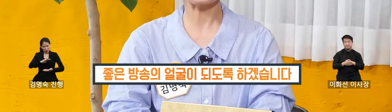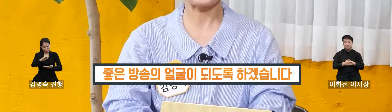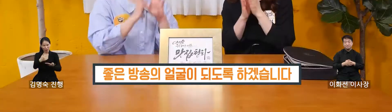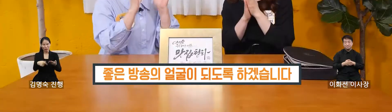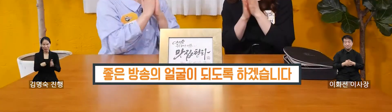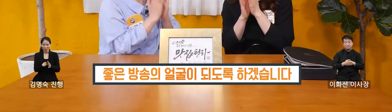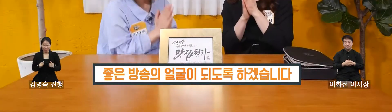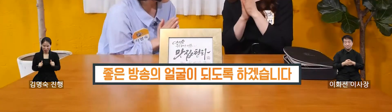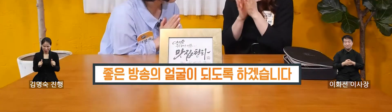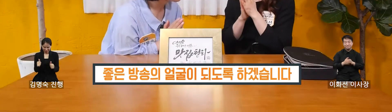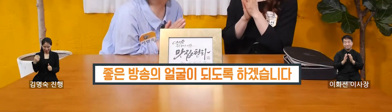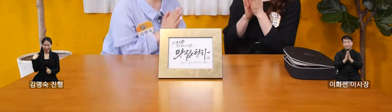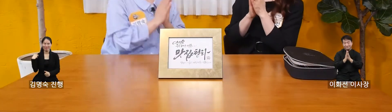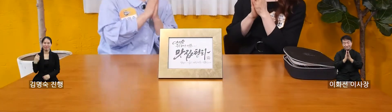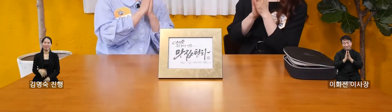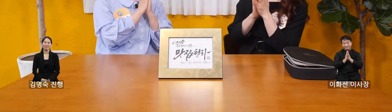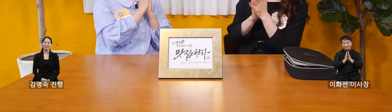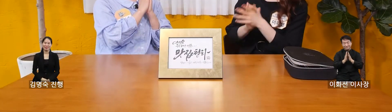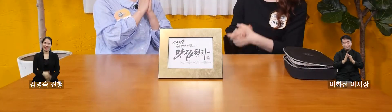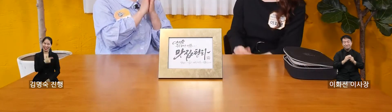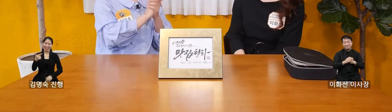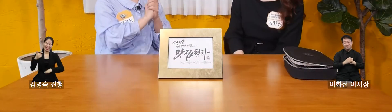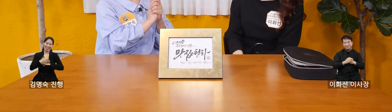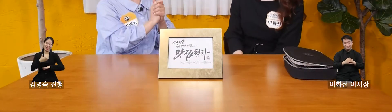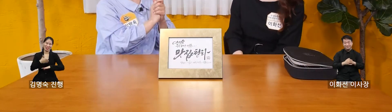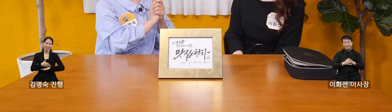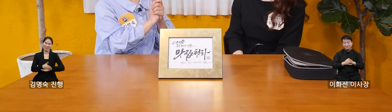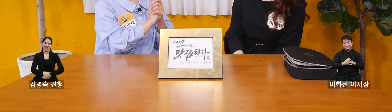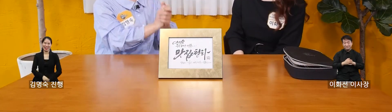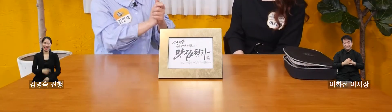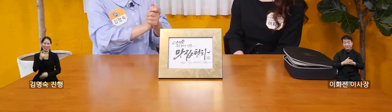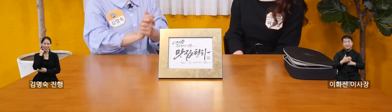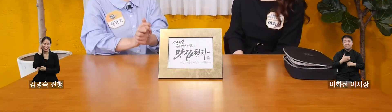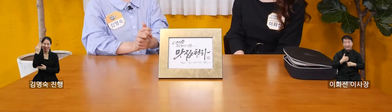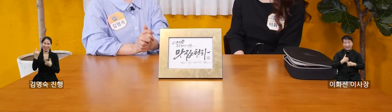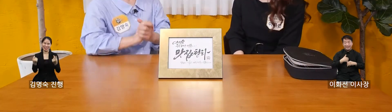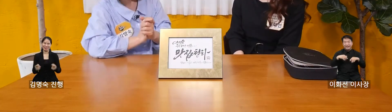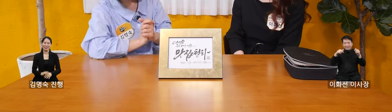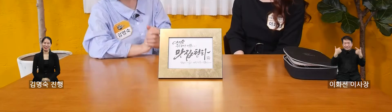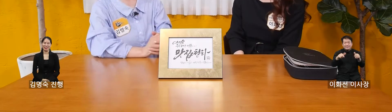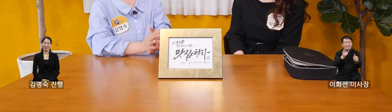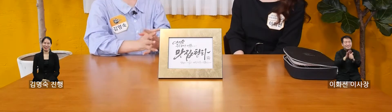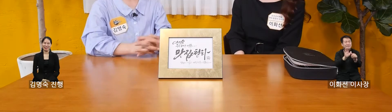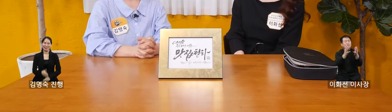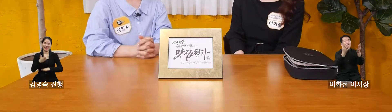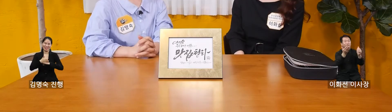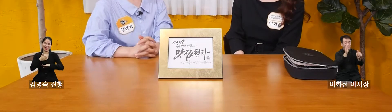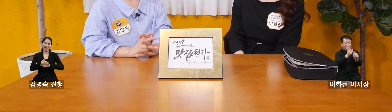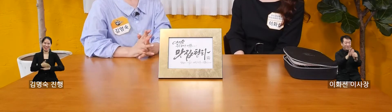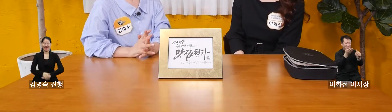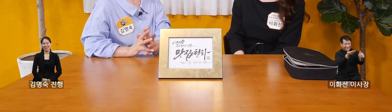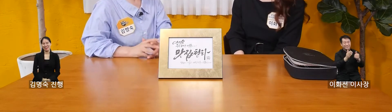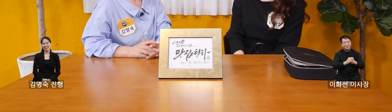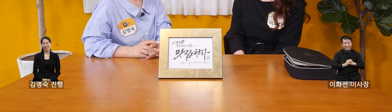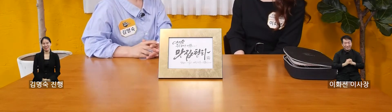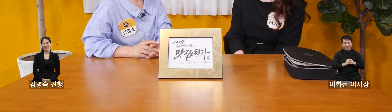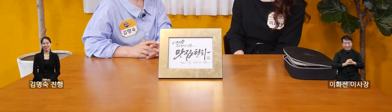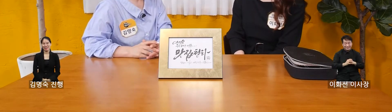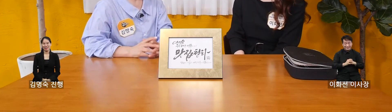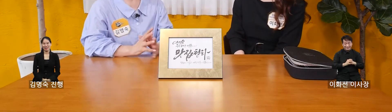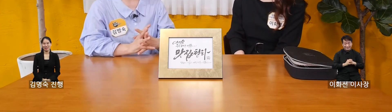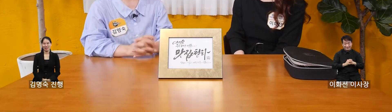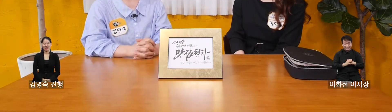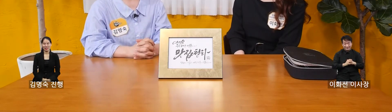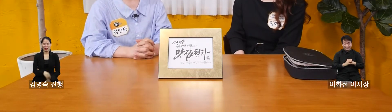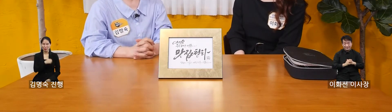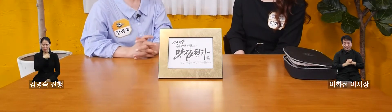열심히 뛰도록 하겠습니다. 너무 감사합니다. 너무 영광입니다. 제가 늘 응원하겠습니다. 감사합니다. 자 이렇게 또 네.